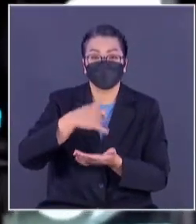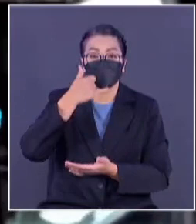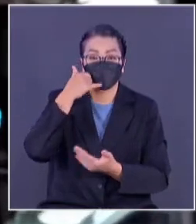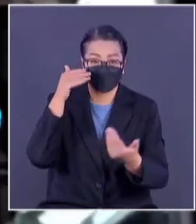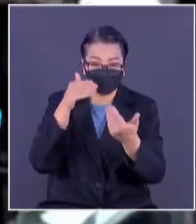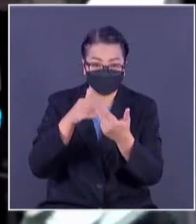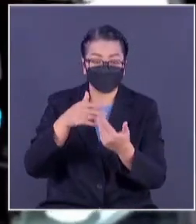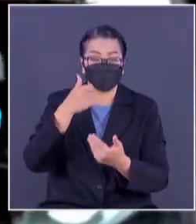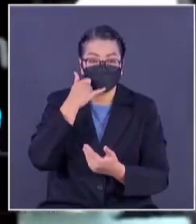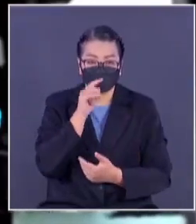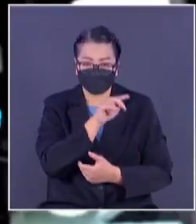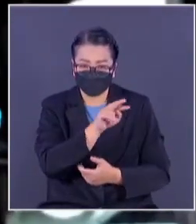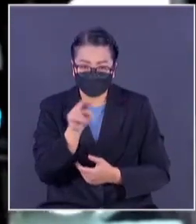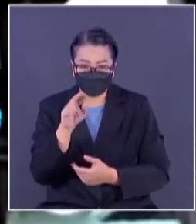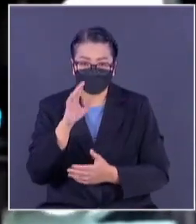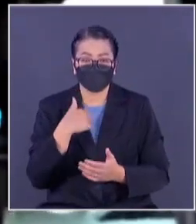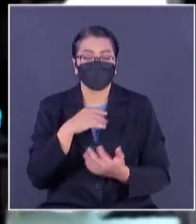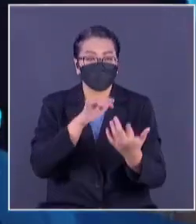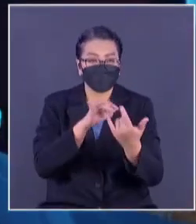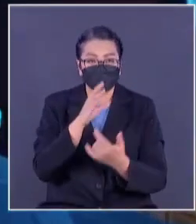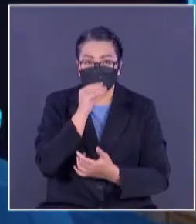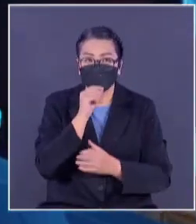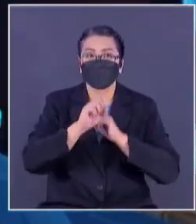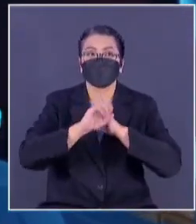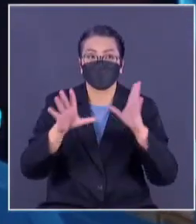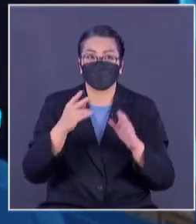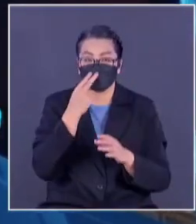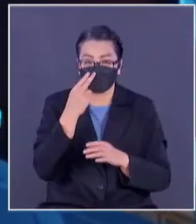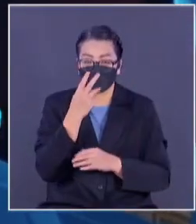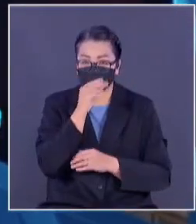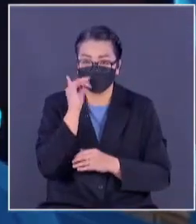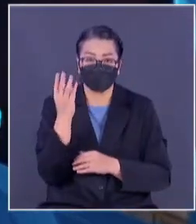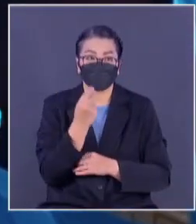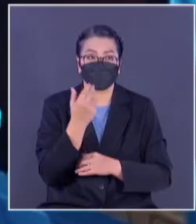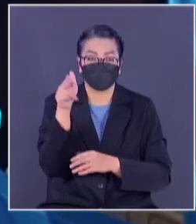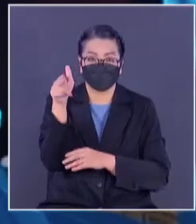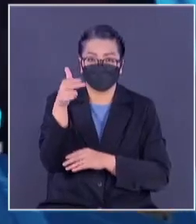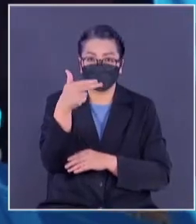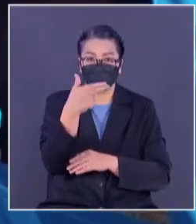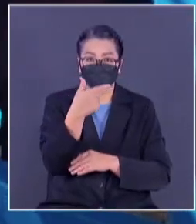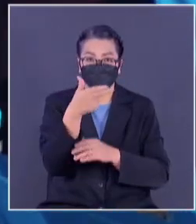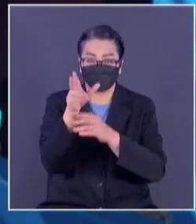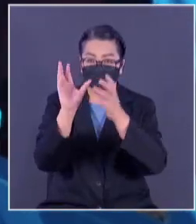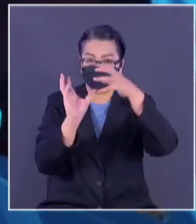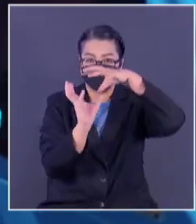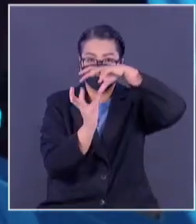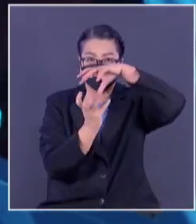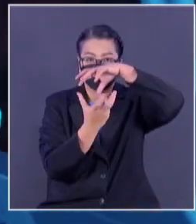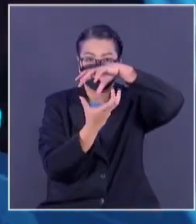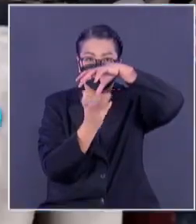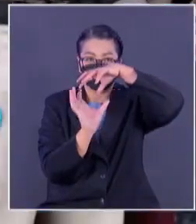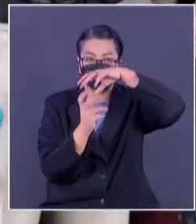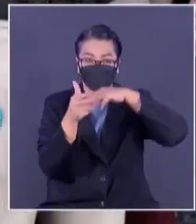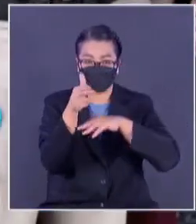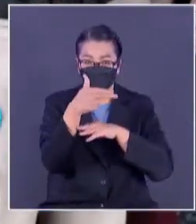องเห็นภาพผู้เสียหายแล้วก็สื่อสารกันได้อย่างชัดเจนแล้วก็รวดเร็วนะคะผ่านกล้องคุณภาพสูงขนาดที่กล้องยังสาม